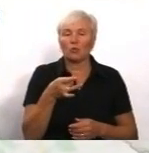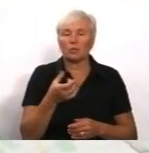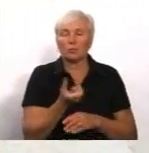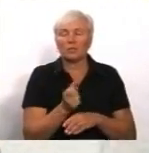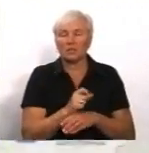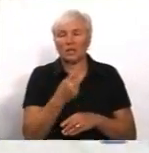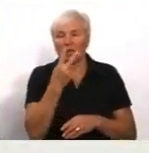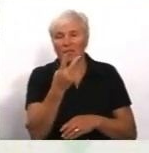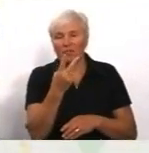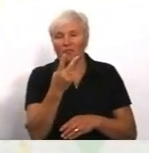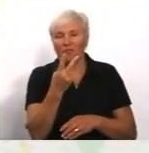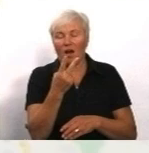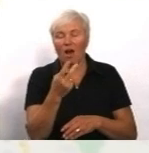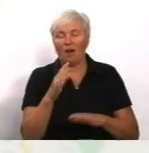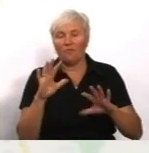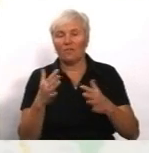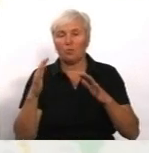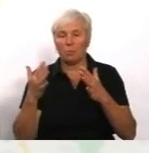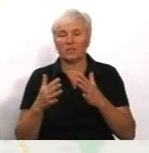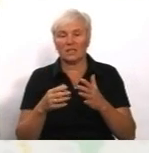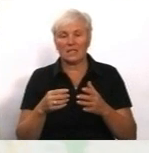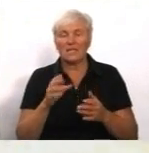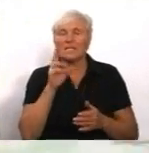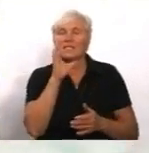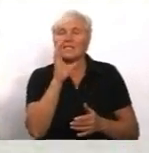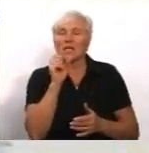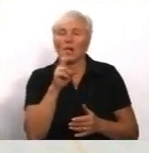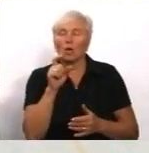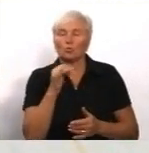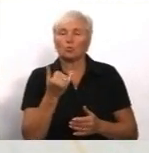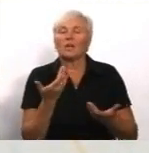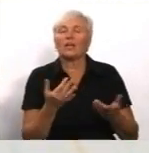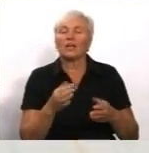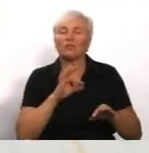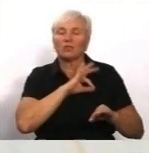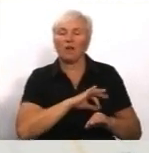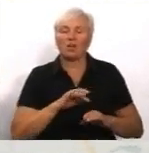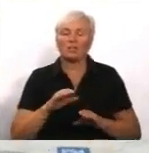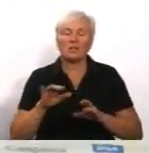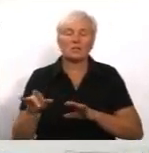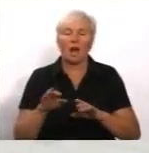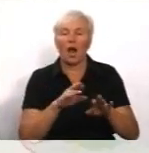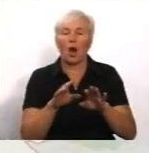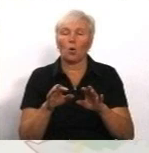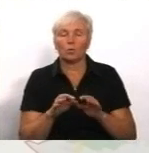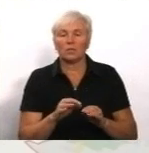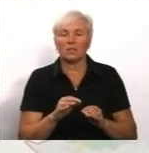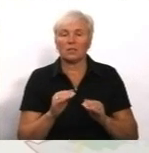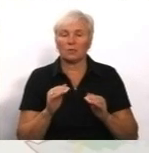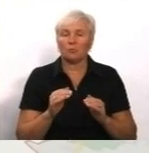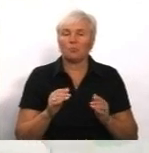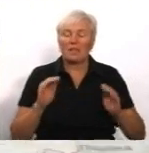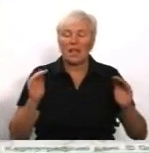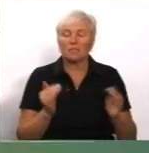2 випадки сказу. Які вживаються заходи управлінням Держпродспоживслужби задля зменшення розповсюдження